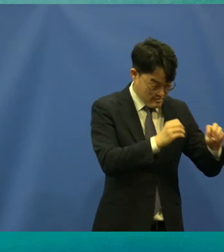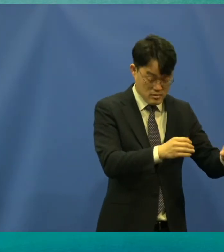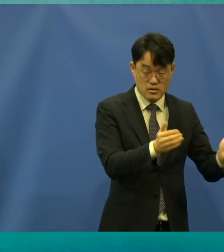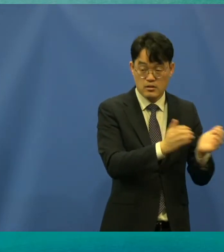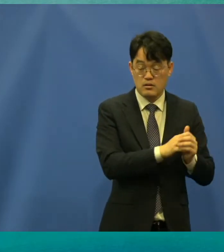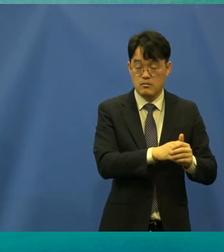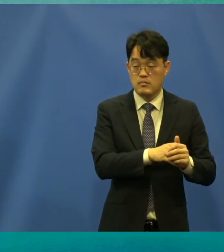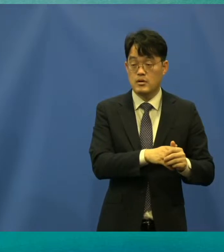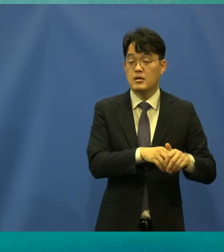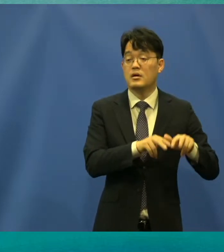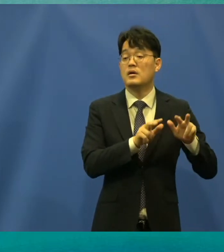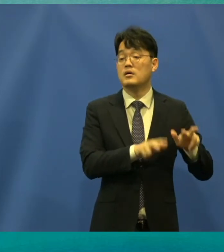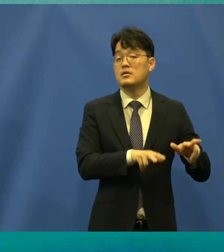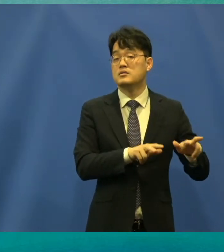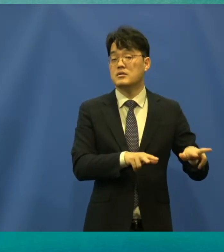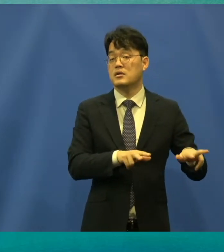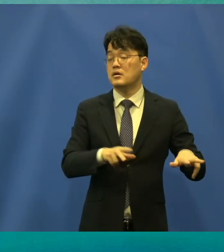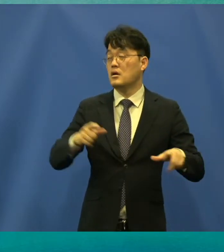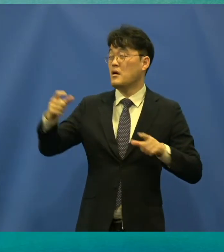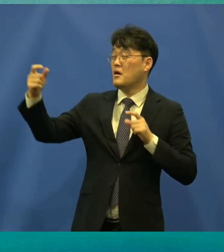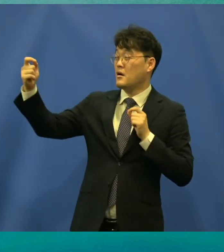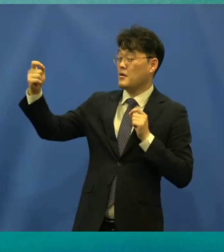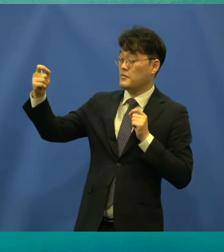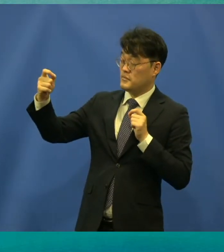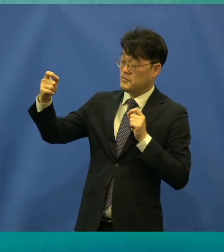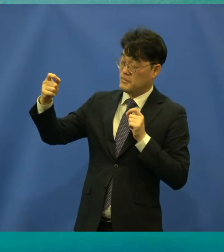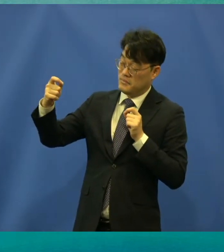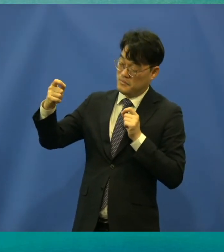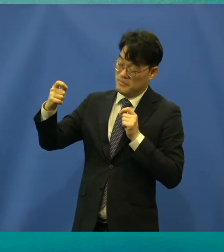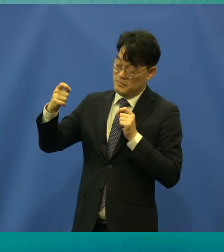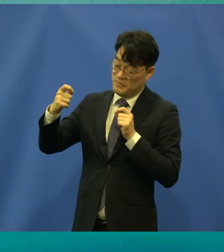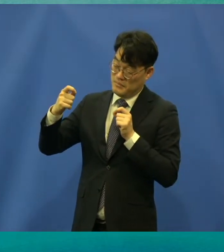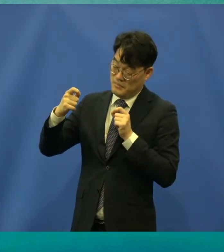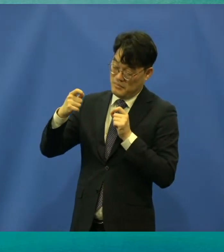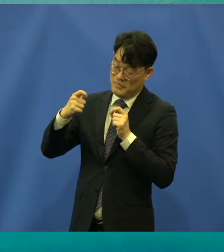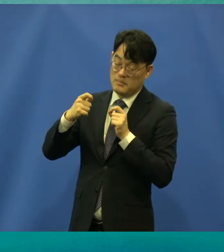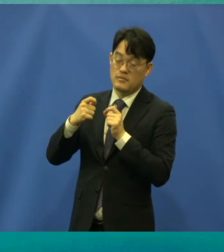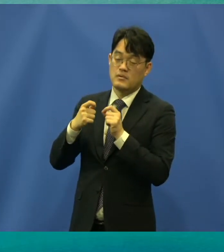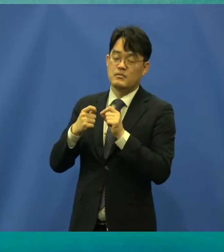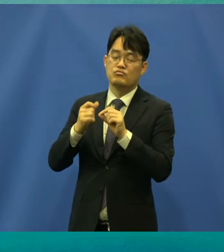마태복음 24장 14절이 거의 다 이루어진.